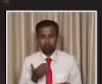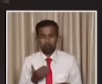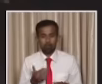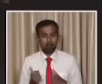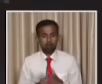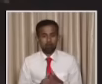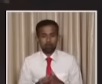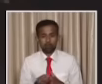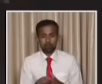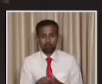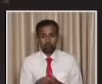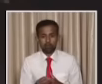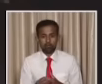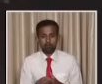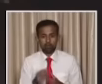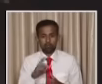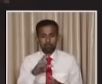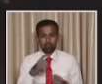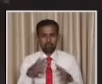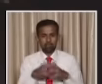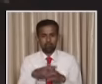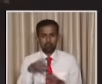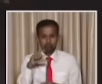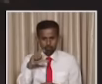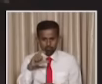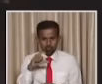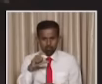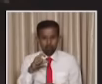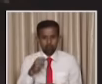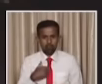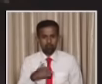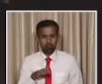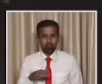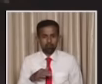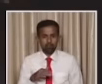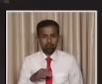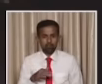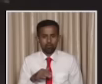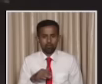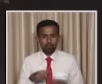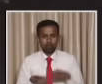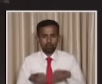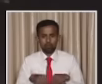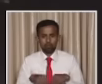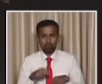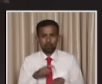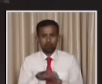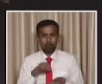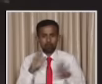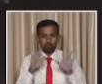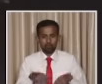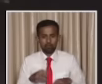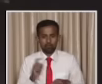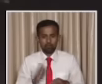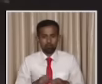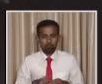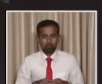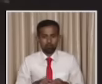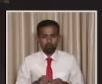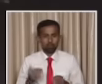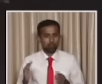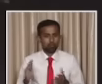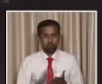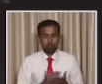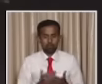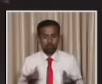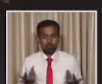දෙනවට වඩා දැන් ඔය CWC එකත් මං හිතන්නේ අපේ පැත්තට තුමාල එන්නේ ඡන්ද කාලේට විතරයි මිනිසුන්ගේ ප්‍රස්තිකෙදී මැදිහත් වෙන්නේ නැහැ. ඒ